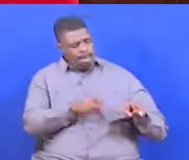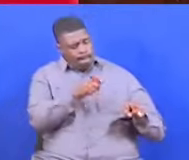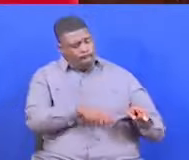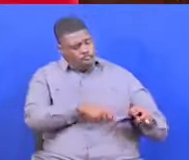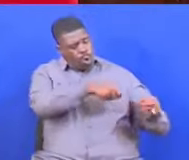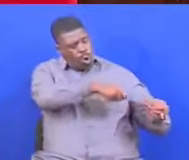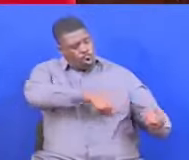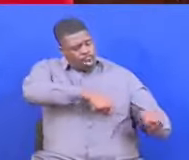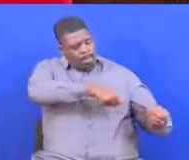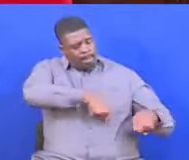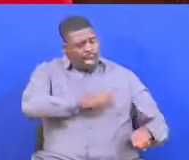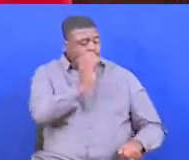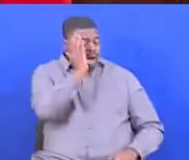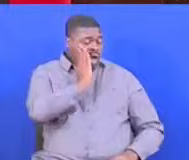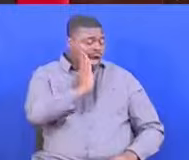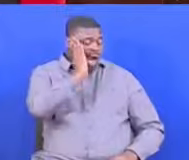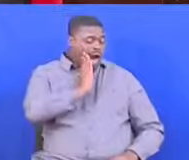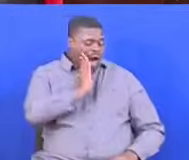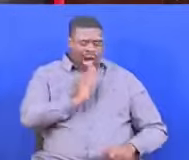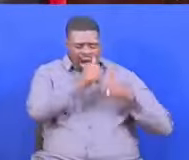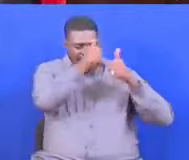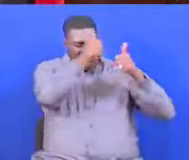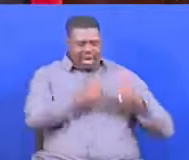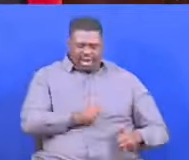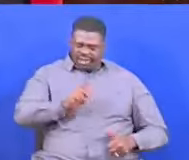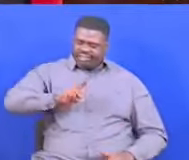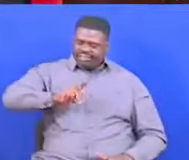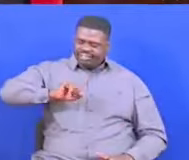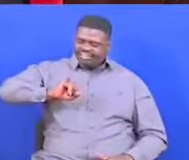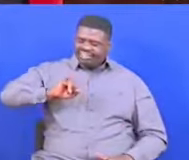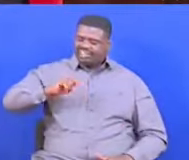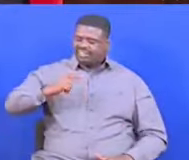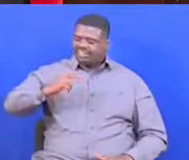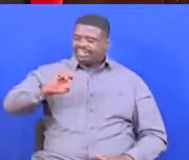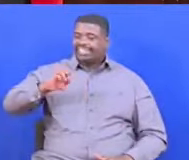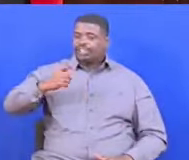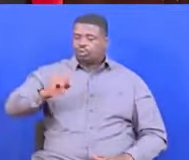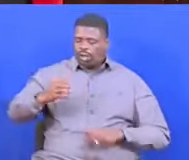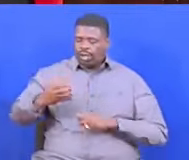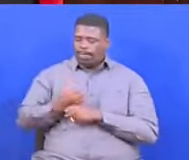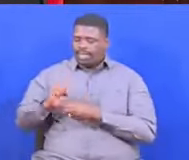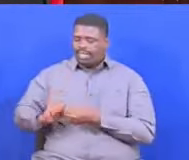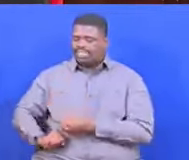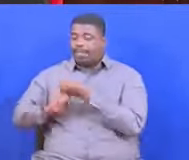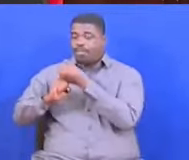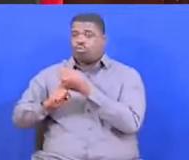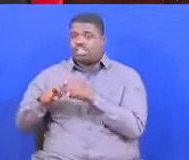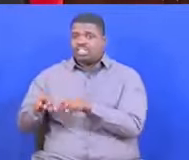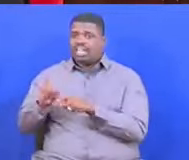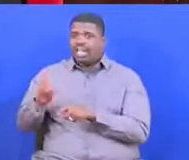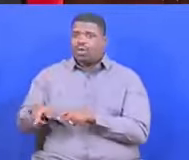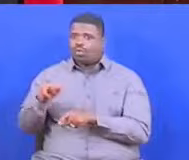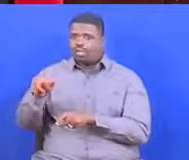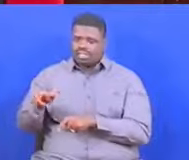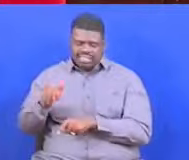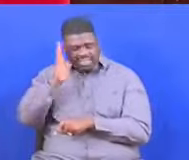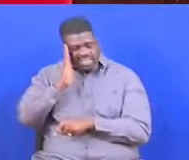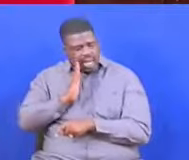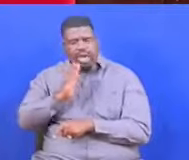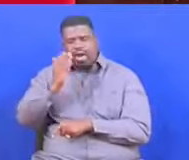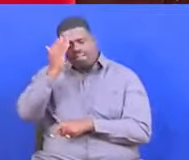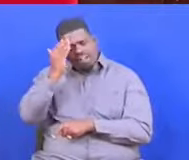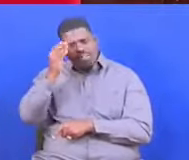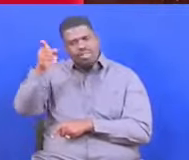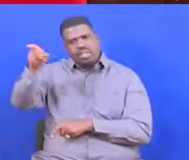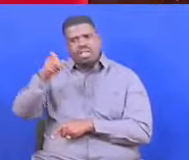mkulima kijana anayetajwa Kiteto kwamba anapata support hii awe ni kijana ambaye anafahamika na wana Kiteto